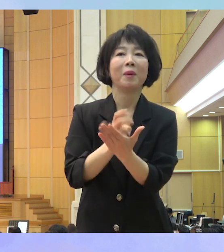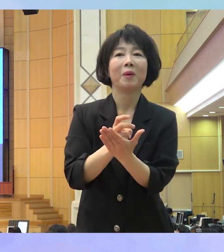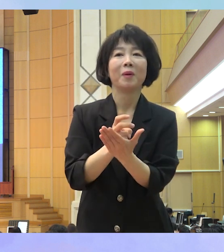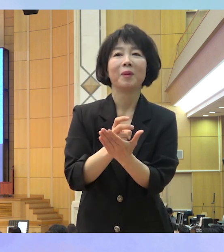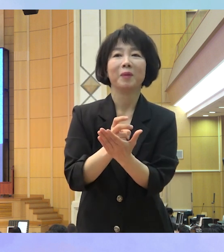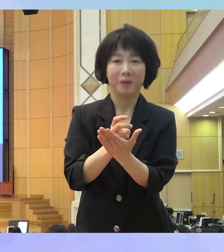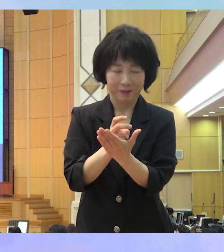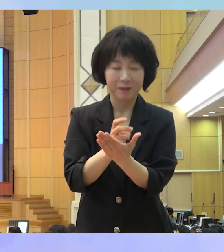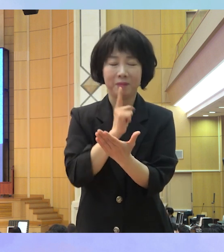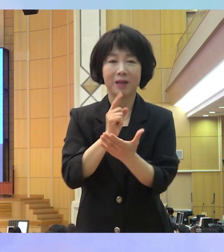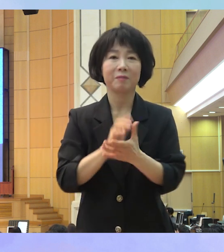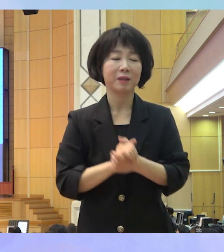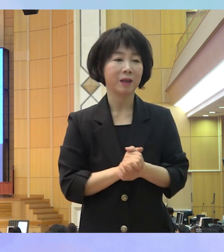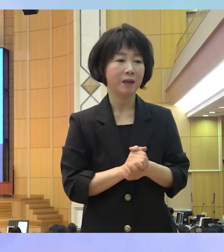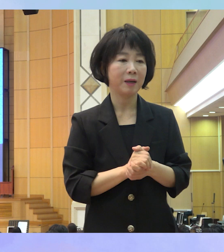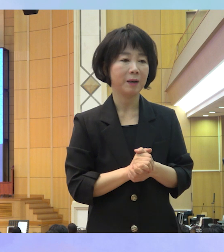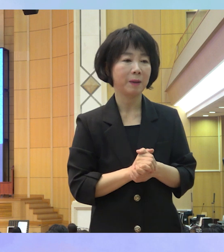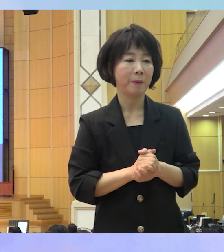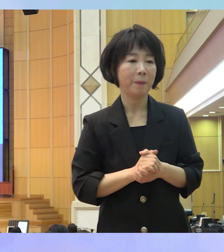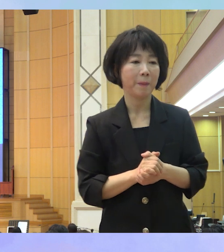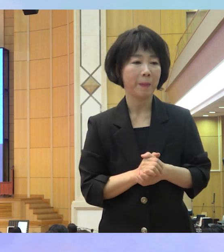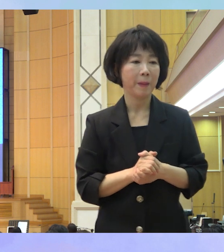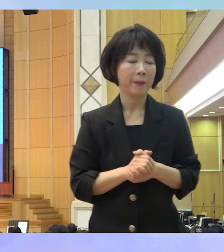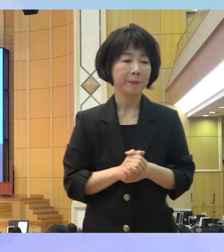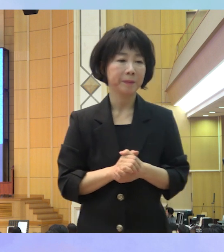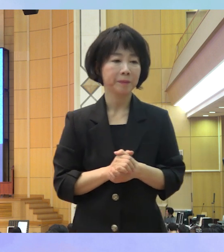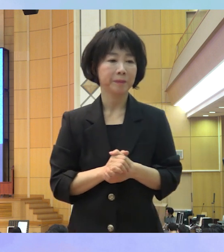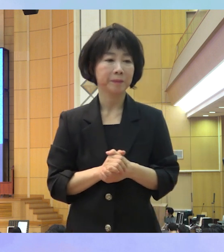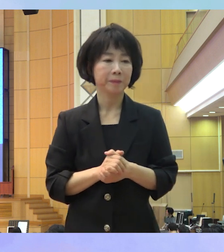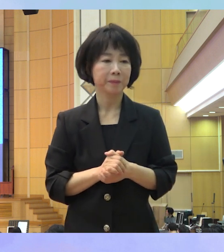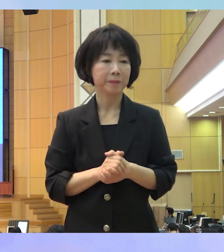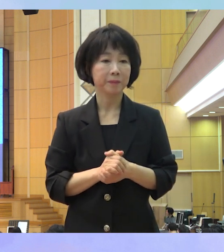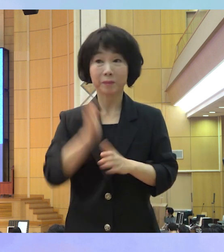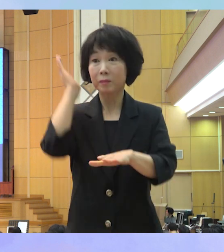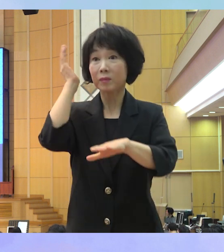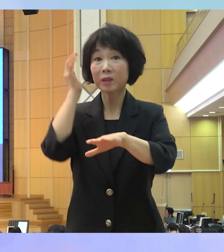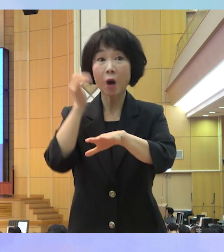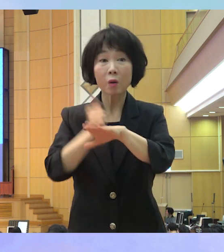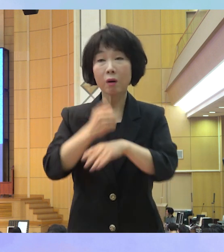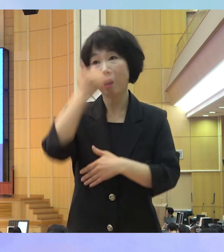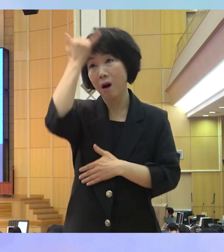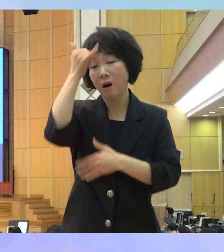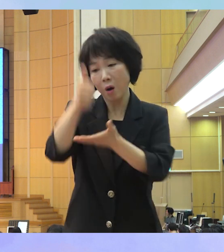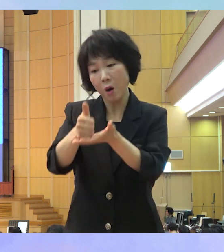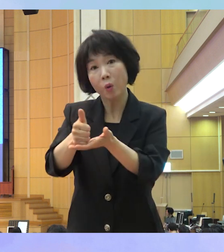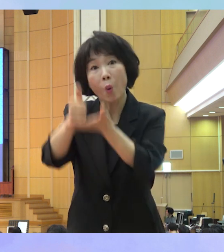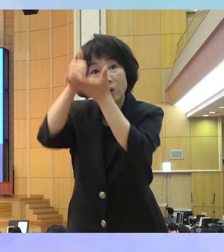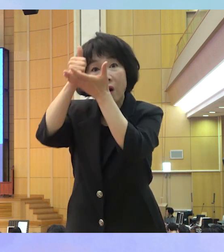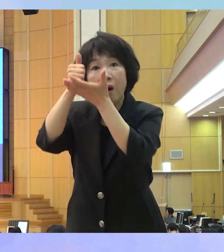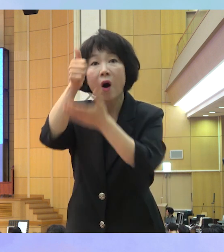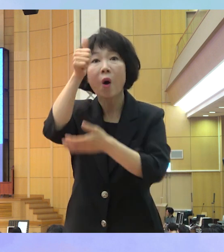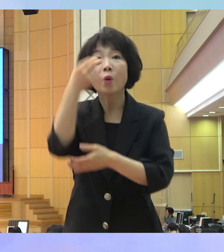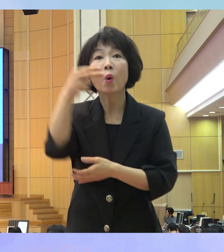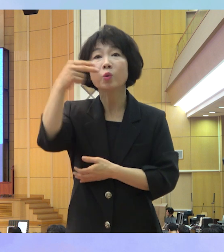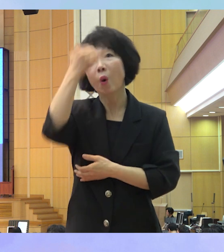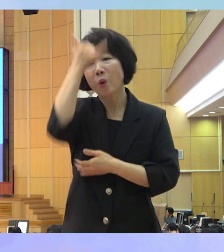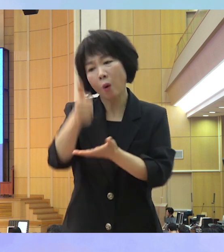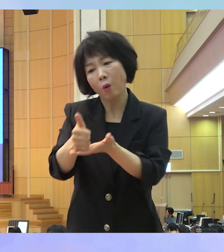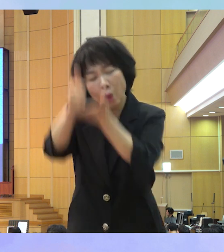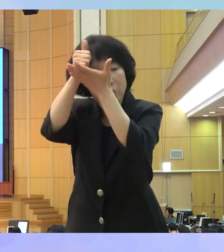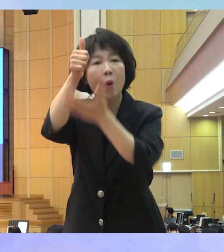다하고 높여드리고 뜻을 다해서 높여드리고 하는 건데 결국에 이 공경이 효도랑 똑같은 말일 수도